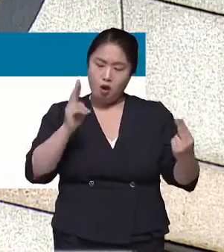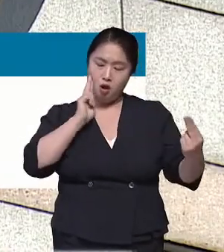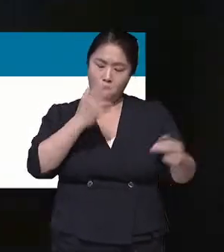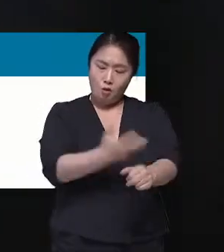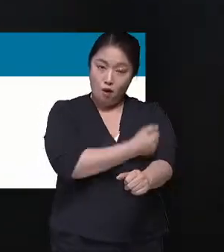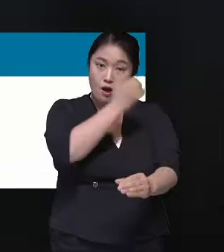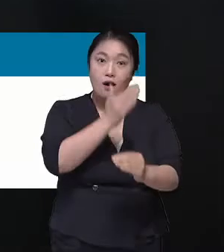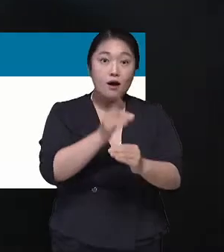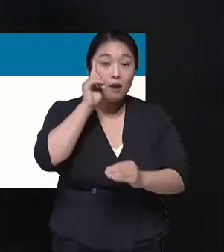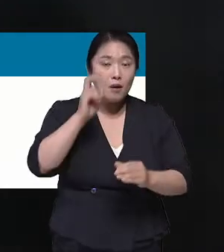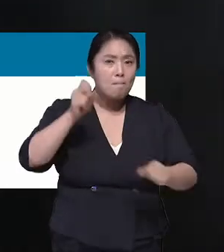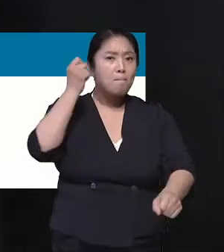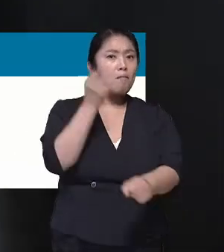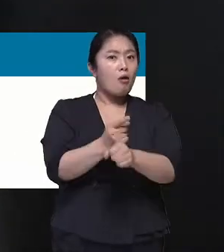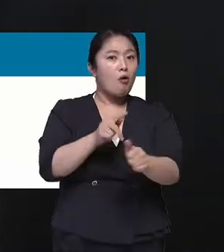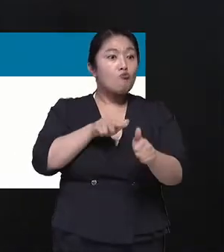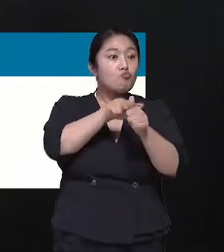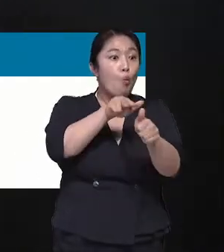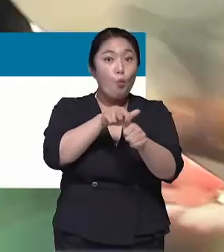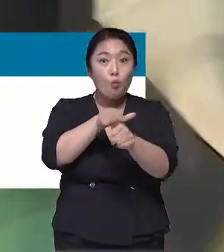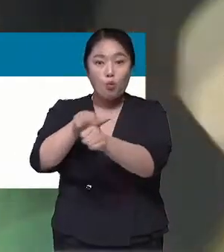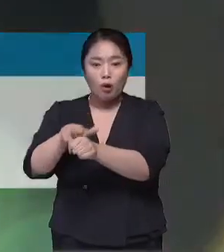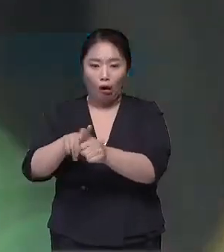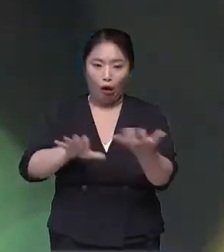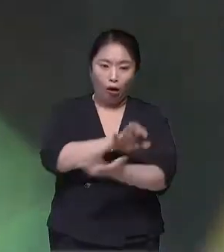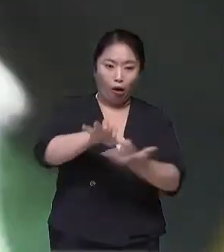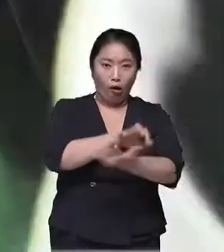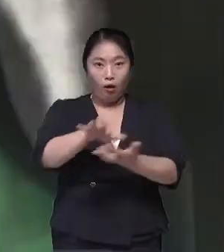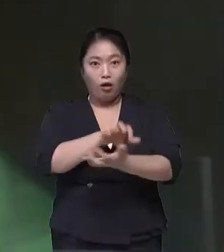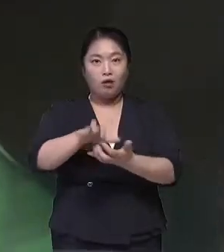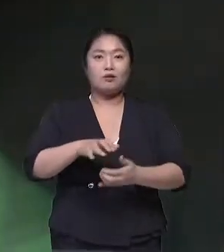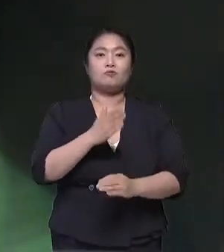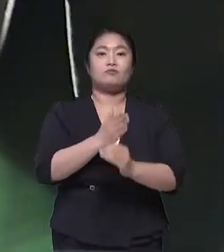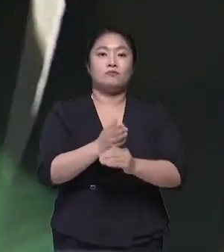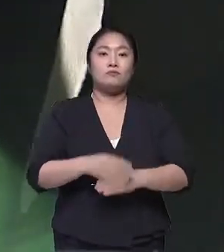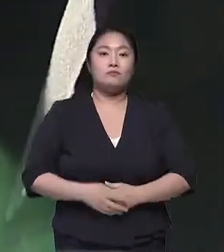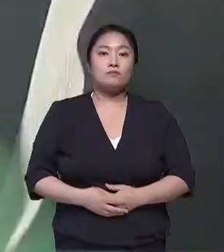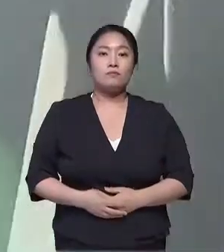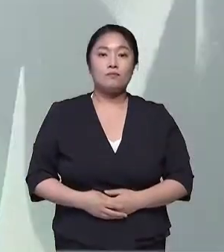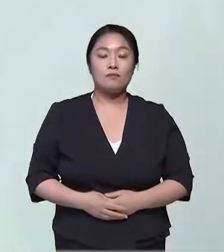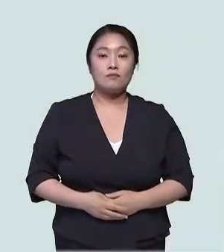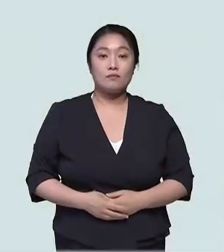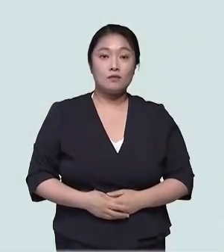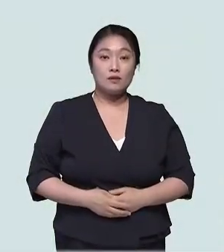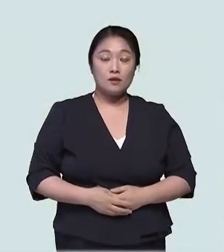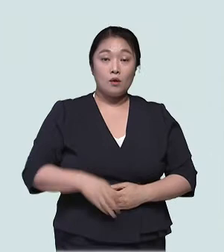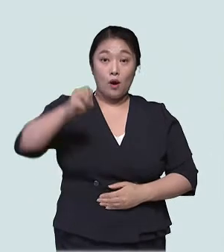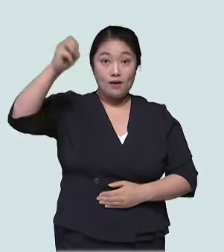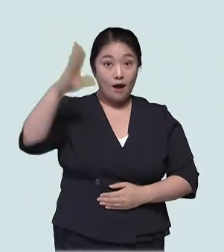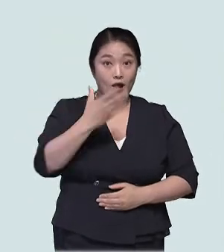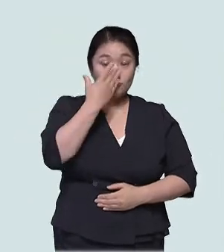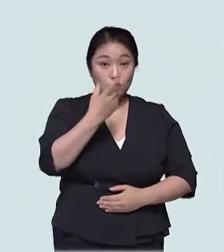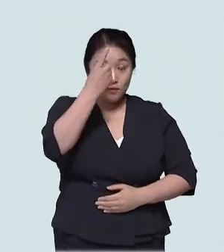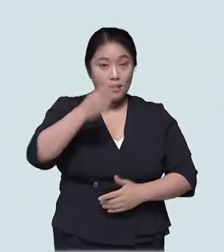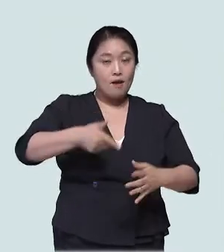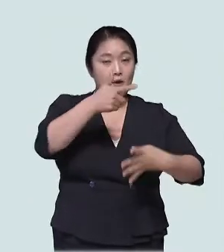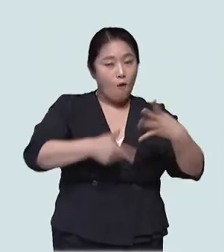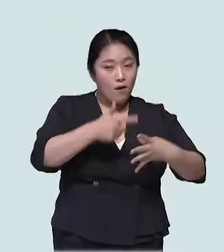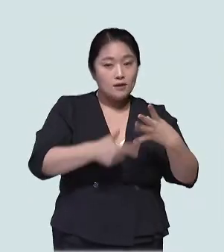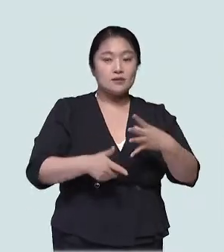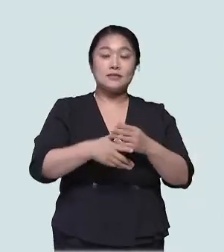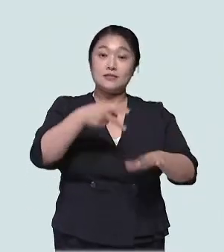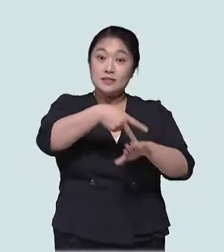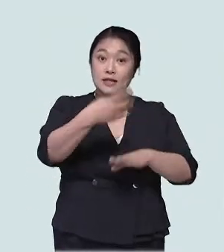예상되는데 벌써부터 후보자 날림 현상이 빚어지고 있습니다 광양과 순천 강진 신안 등